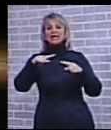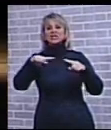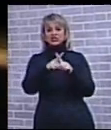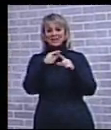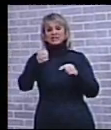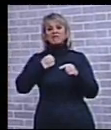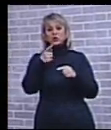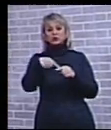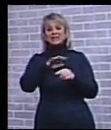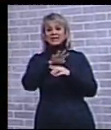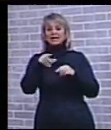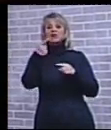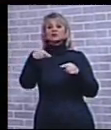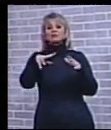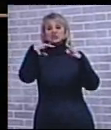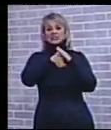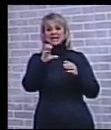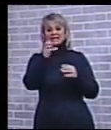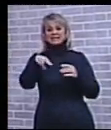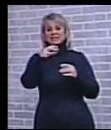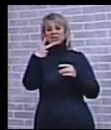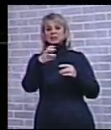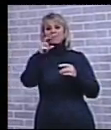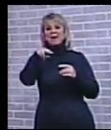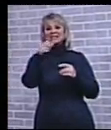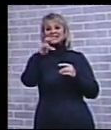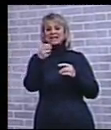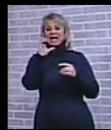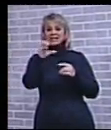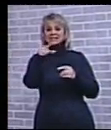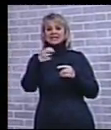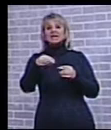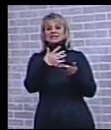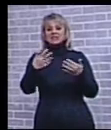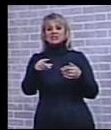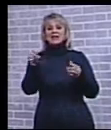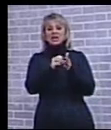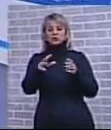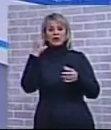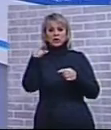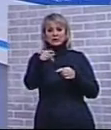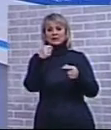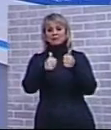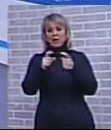единиц вооружения и техники, в том числе С-300ПМ, Панцирь-С, средств радиоэлектронной борьбы.